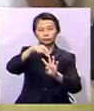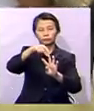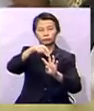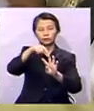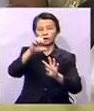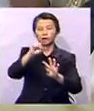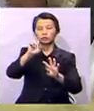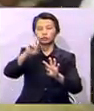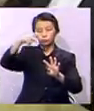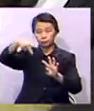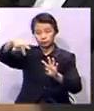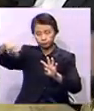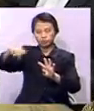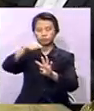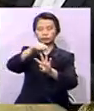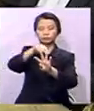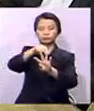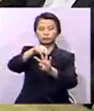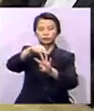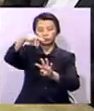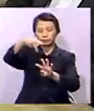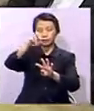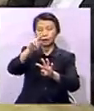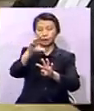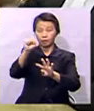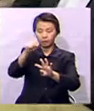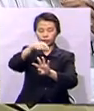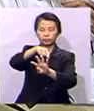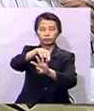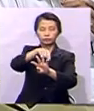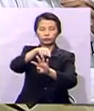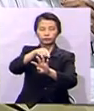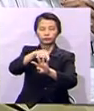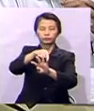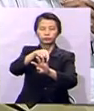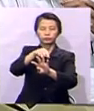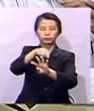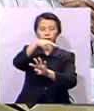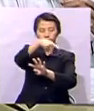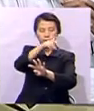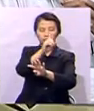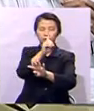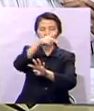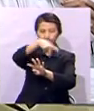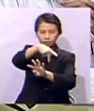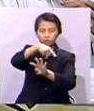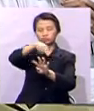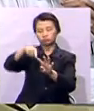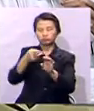Sarawak SUPP, Parti Rakyat Sarawak PRS dan Parti Demokratik Progresif PDP.